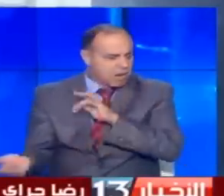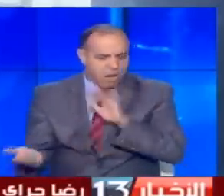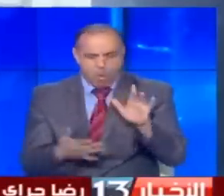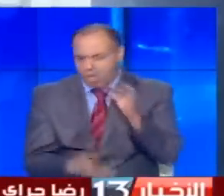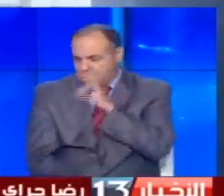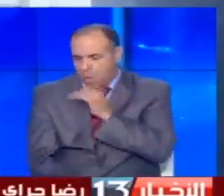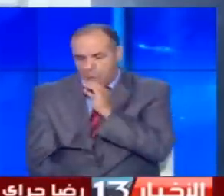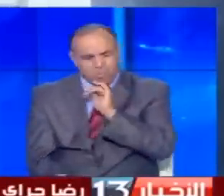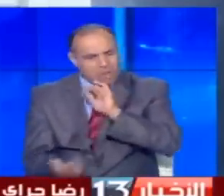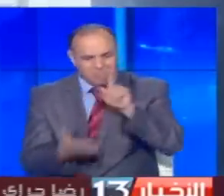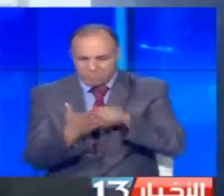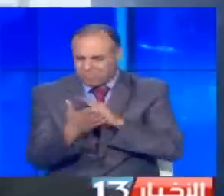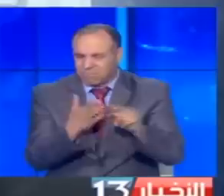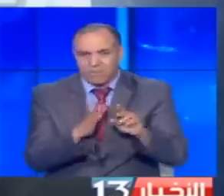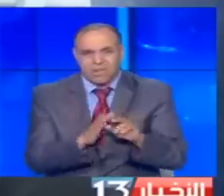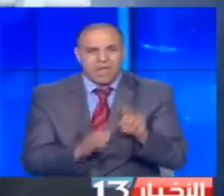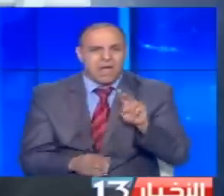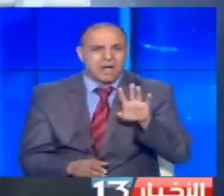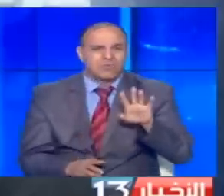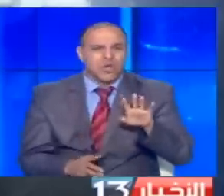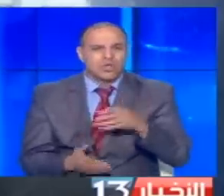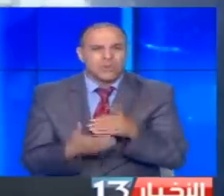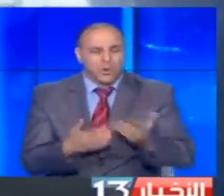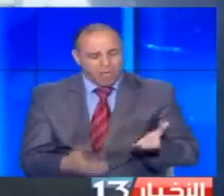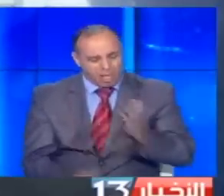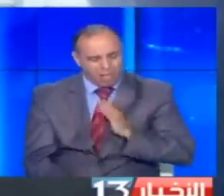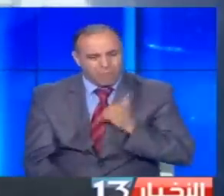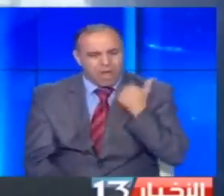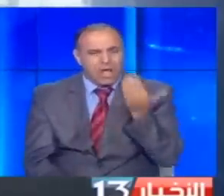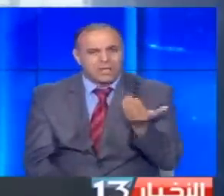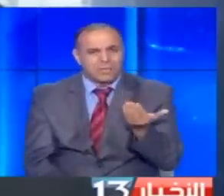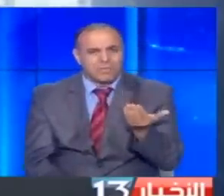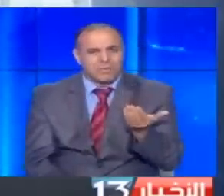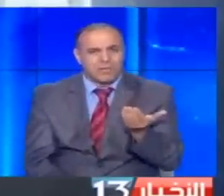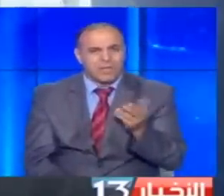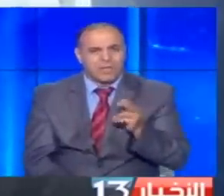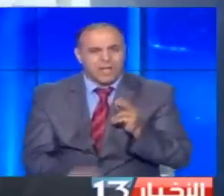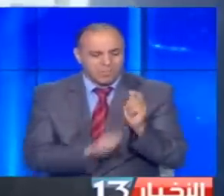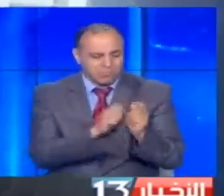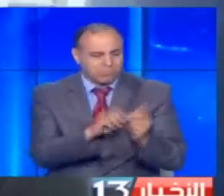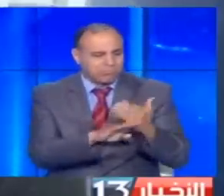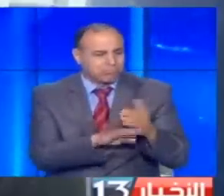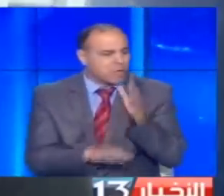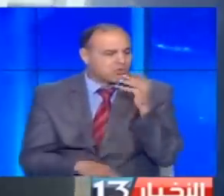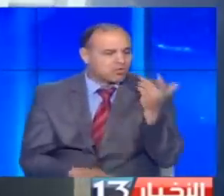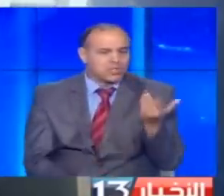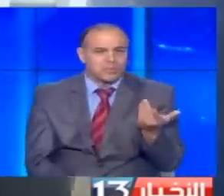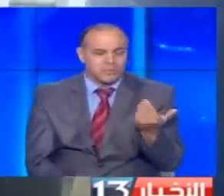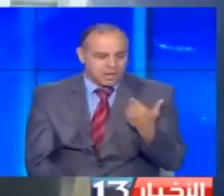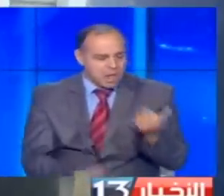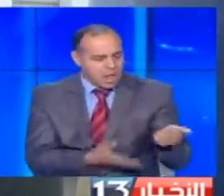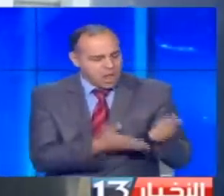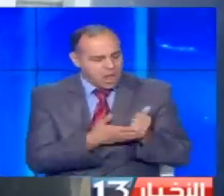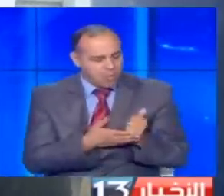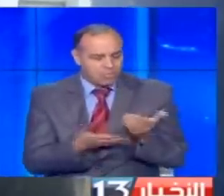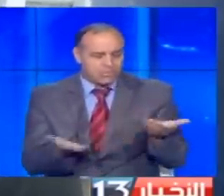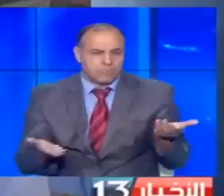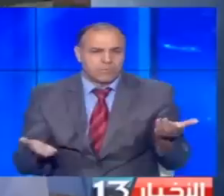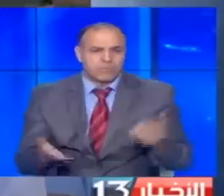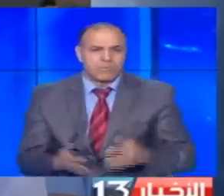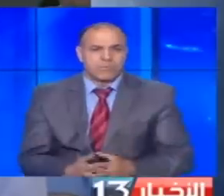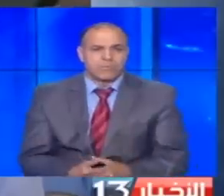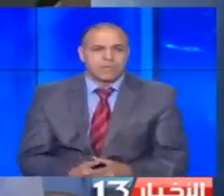خليه خمسه وعشرين مليون مزيد الخلي المديونيه ويعانون يرحم والديك